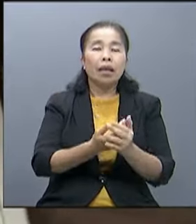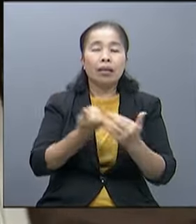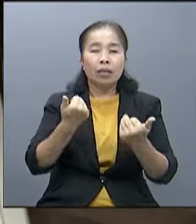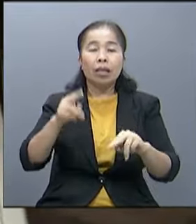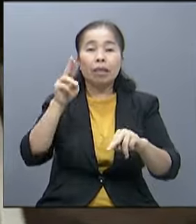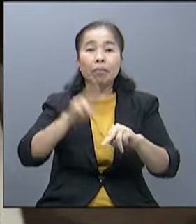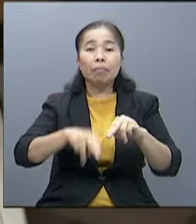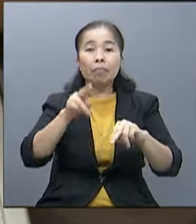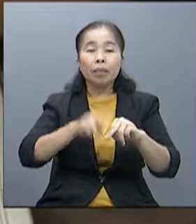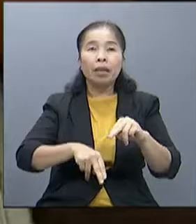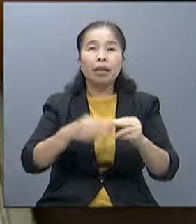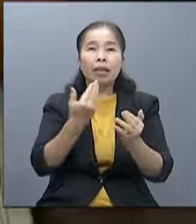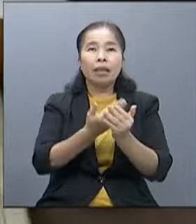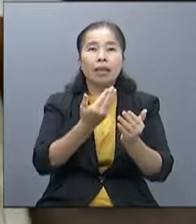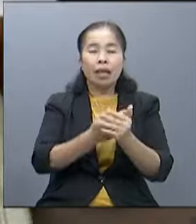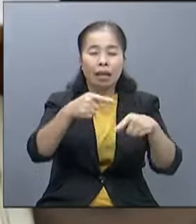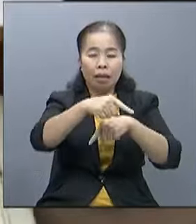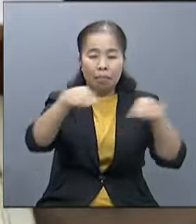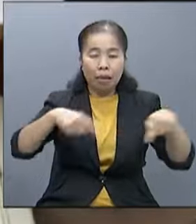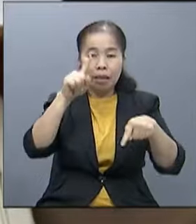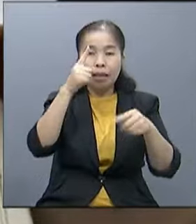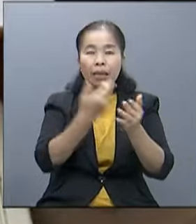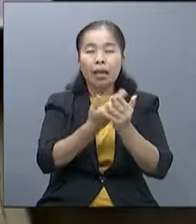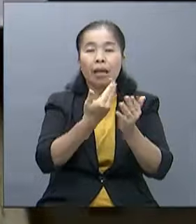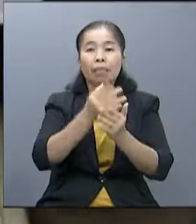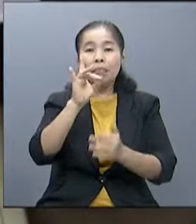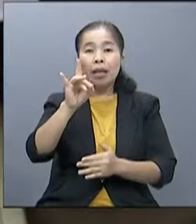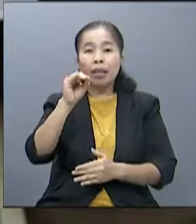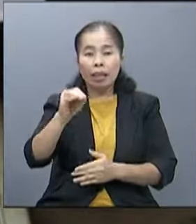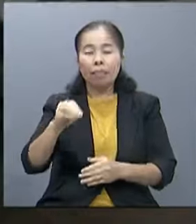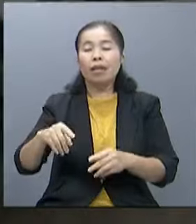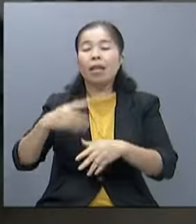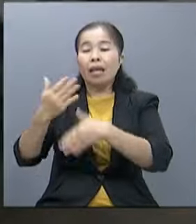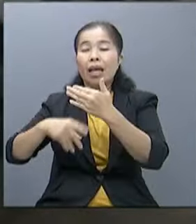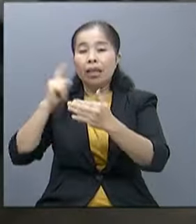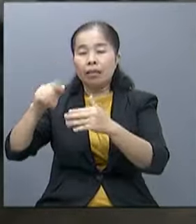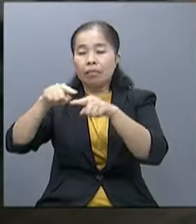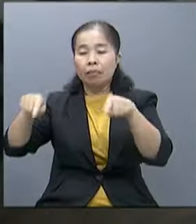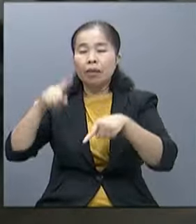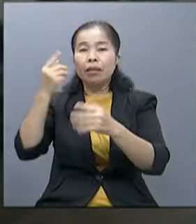น้าเล้าอยู่ที่แผงละ80 บาทค่ะขายปลีกอยู่ที่แผงละ100 บาทค่ะ